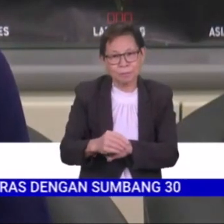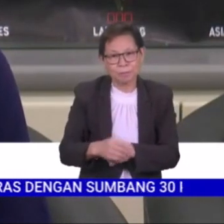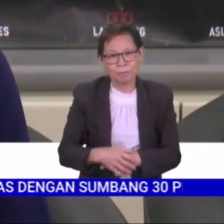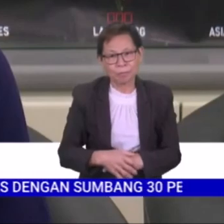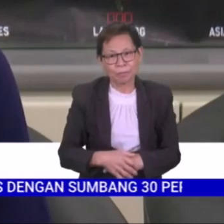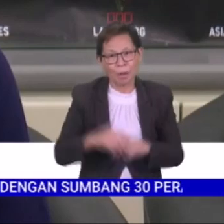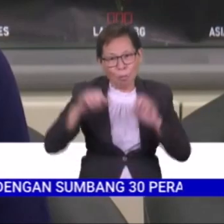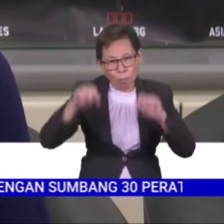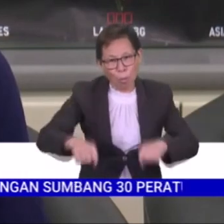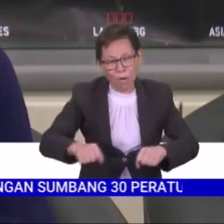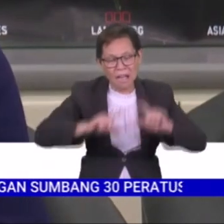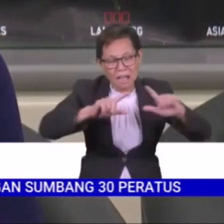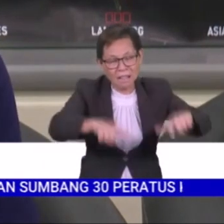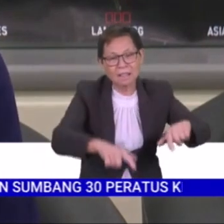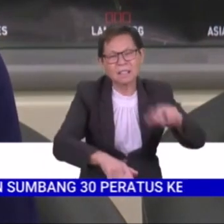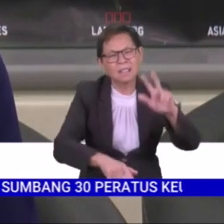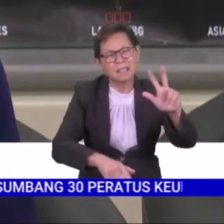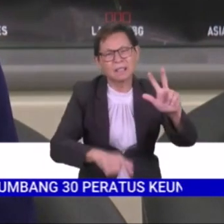422